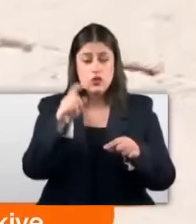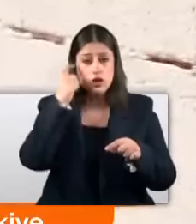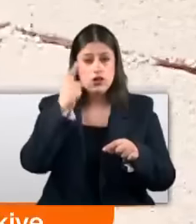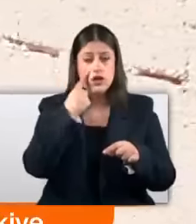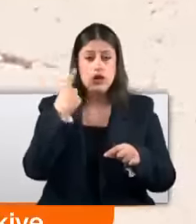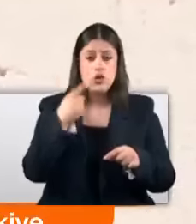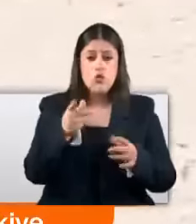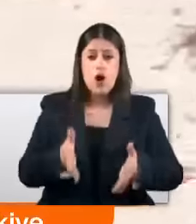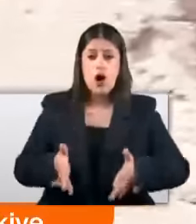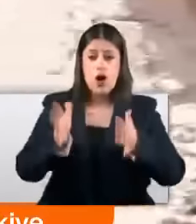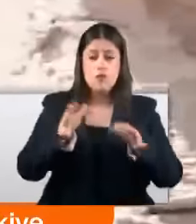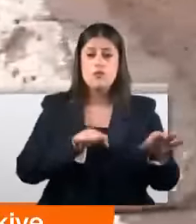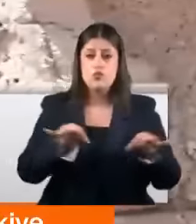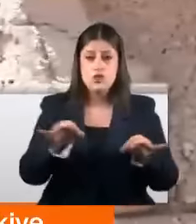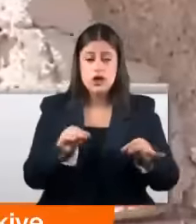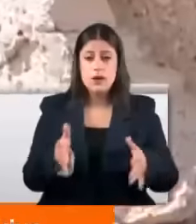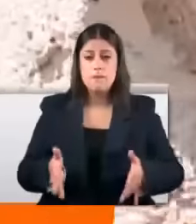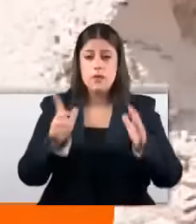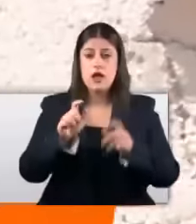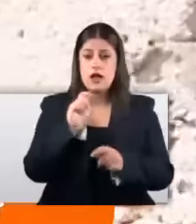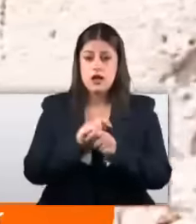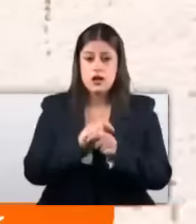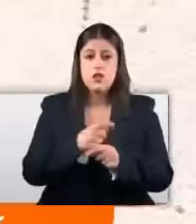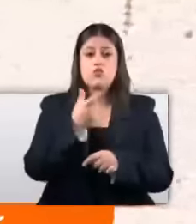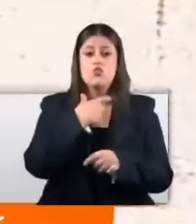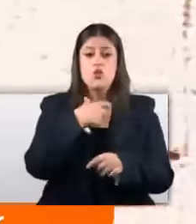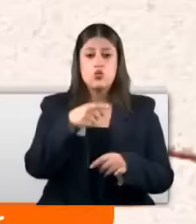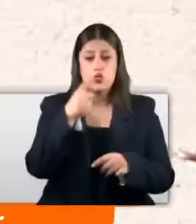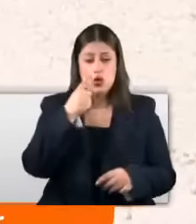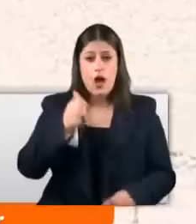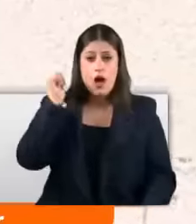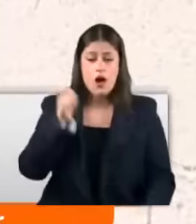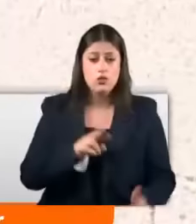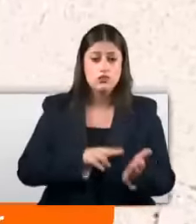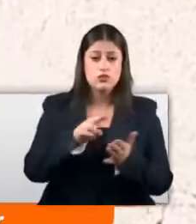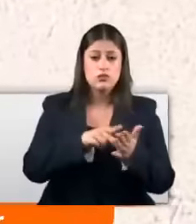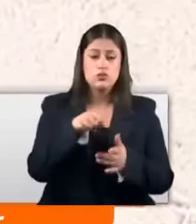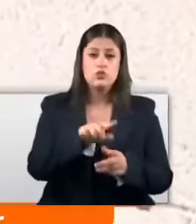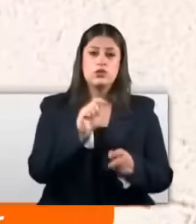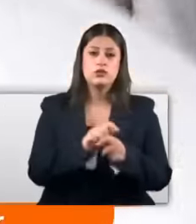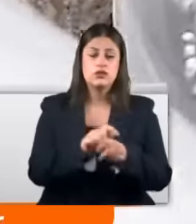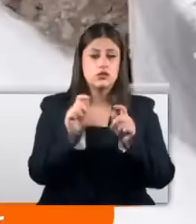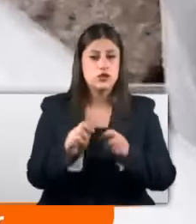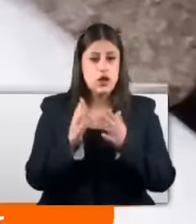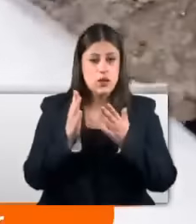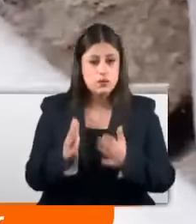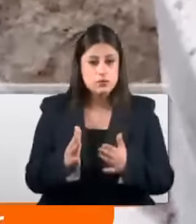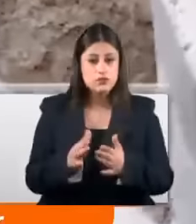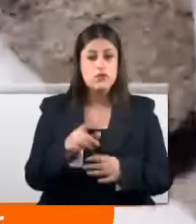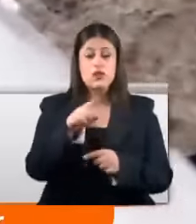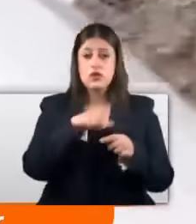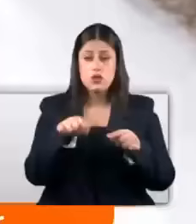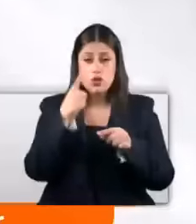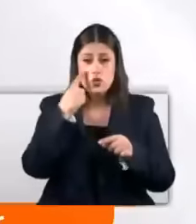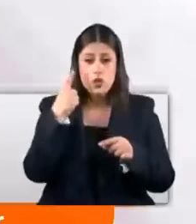apartmanın müteahhidi binayı yaparken boruları da her gün yüzlerce insanın geçtiği bu merdivenlerin üzerine yaptı ve beraberinde